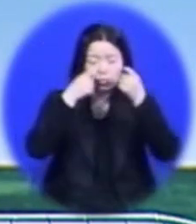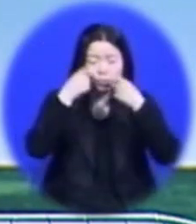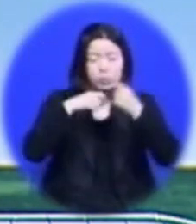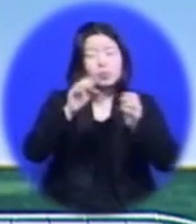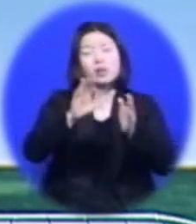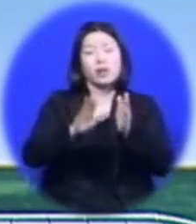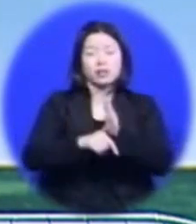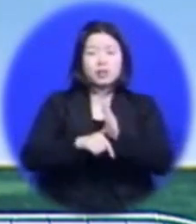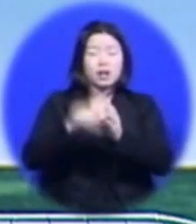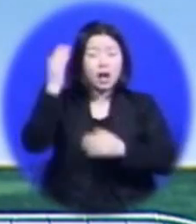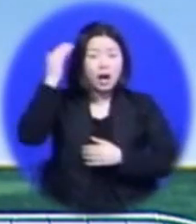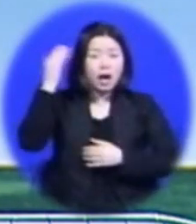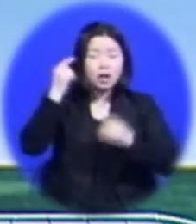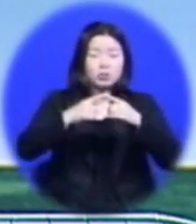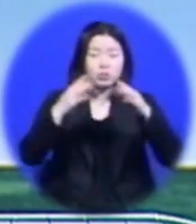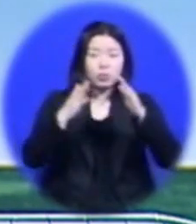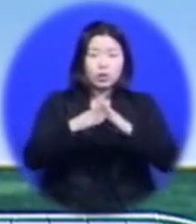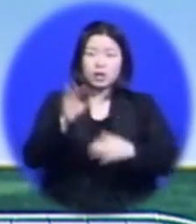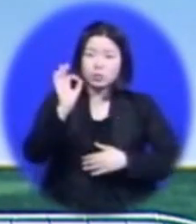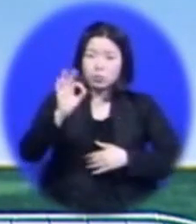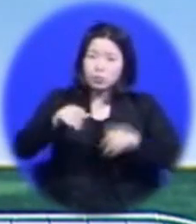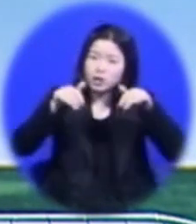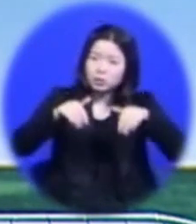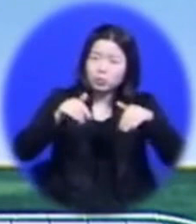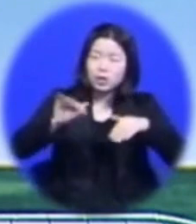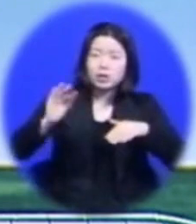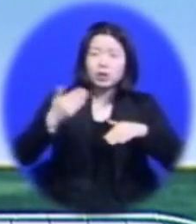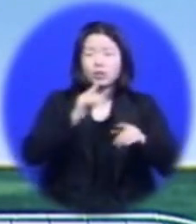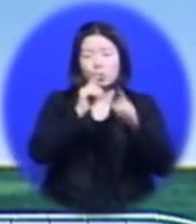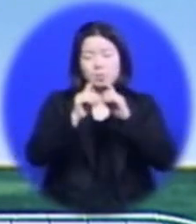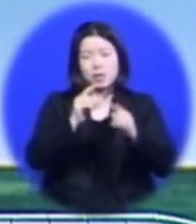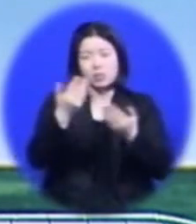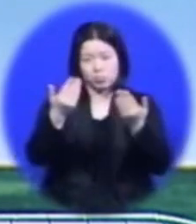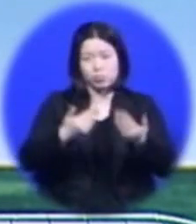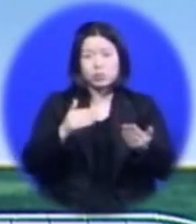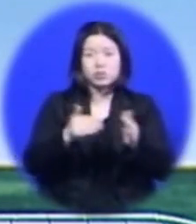한국교회가 돈의 노예가 됐다고 말씀하셨어요.